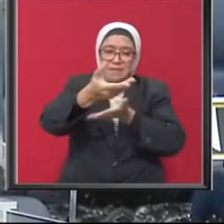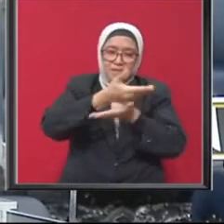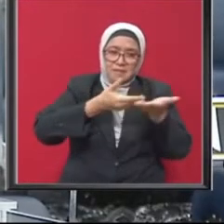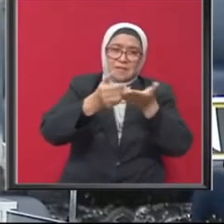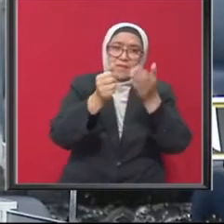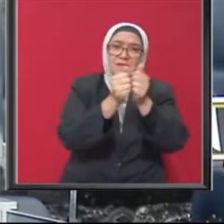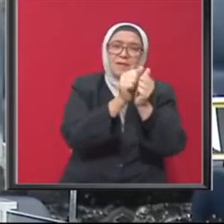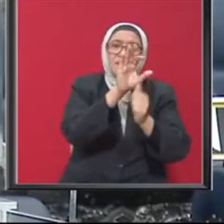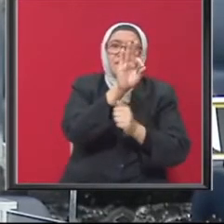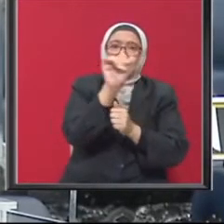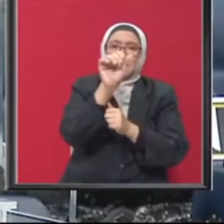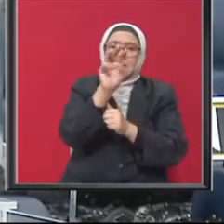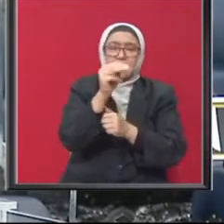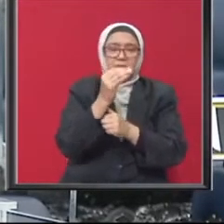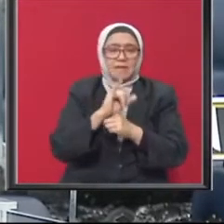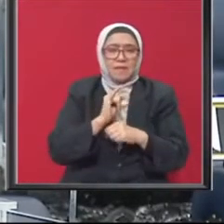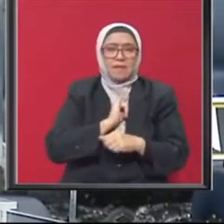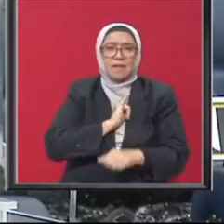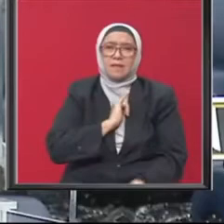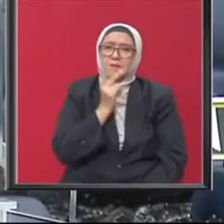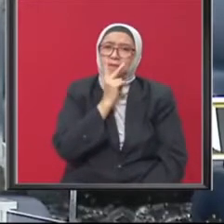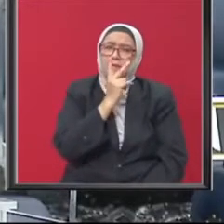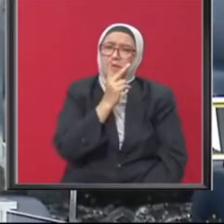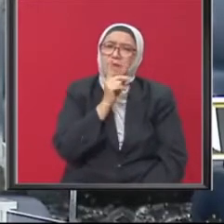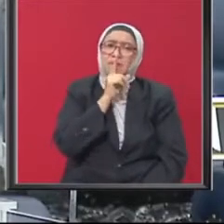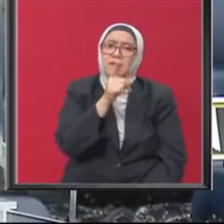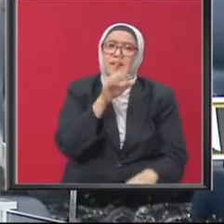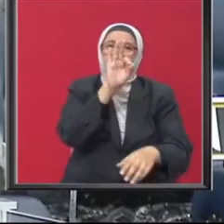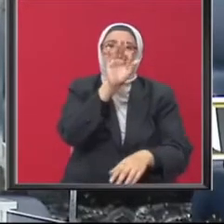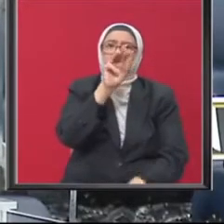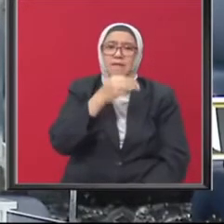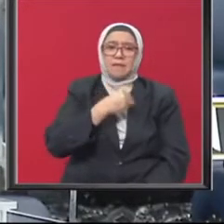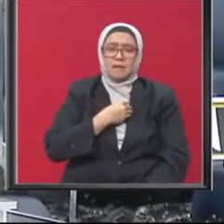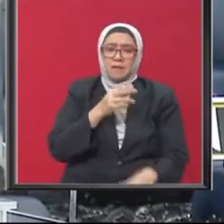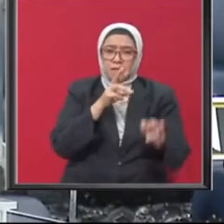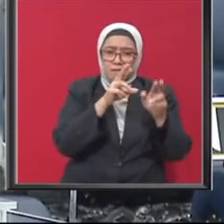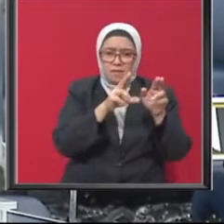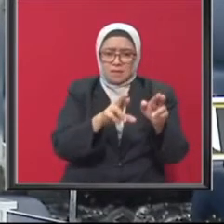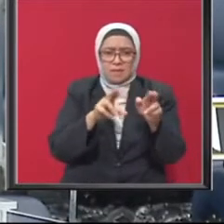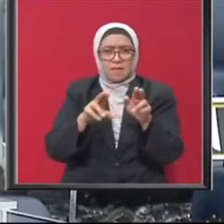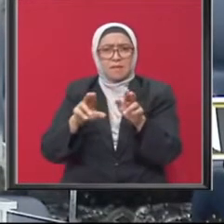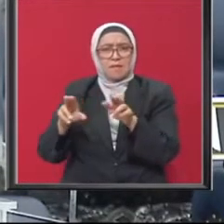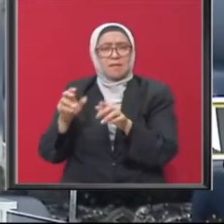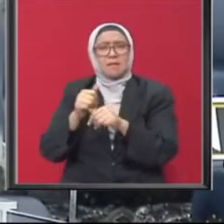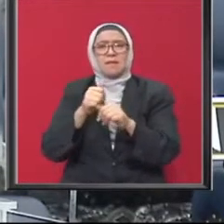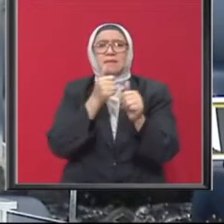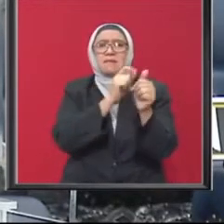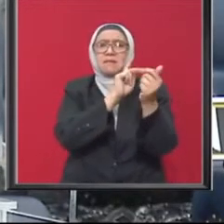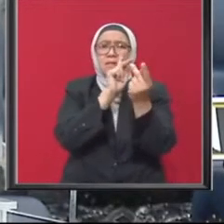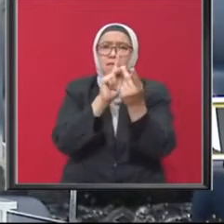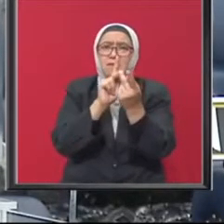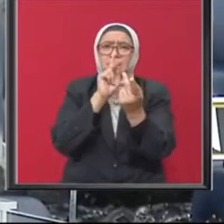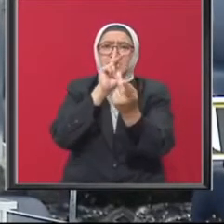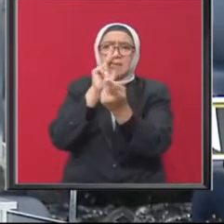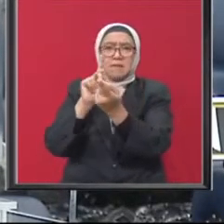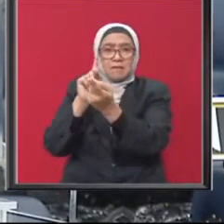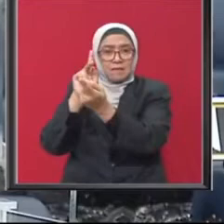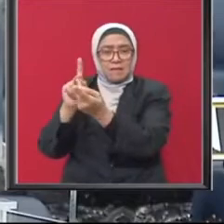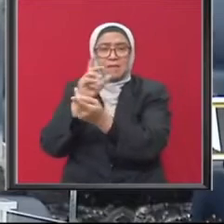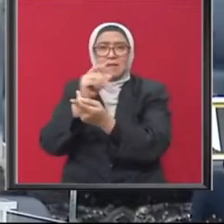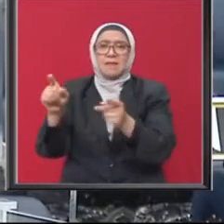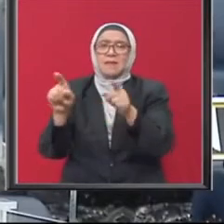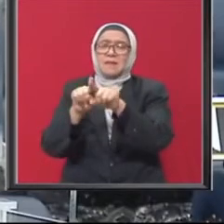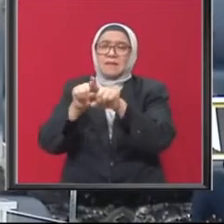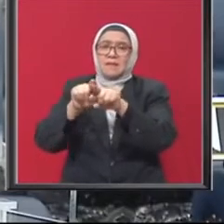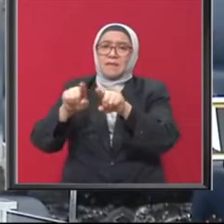fmc dapat dilihat bahwa mereka mempunyai satu pancang realistic baik sambil mentransformasi dan memodelkan bola sepak